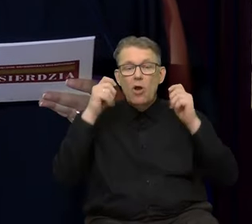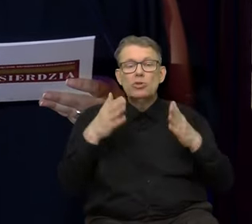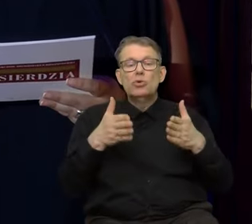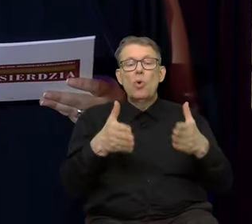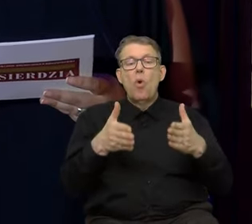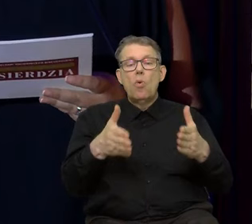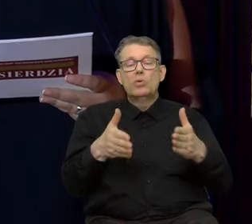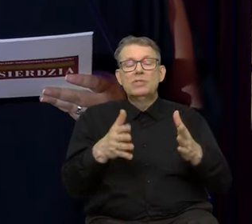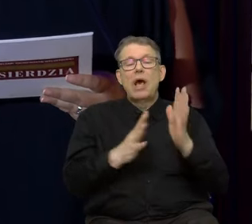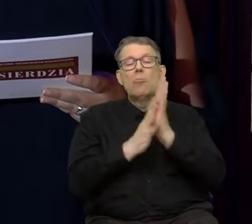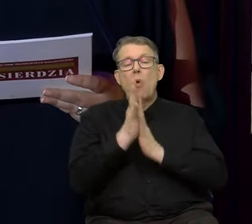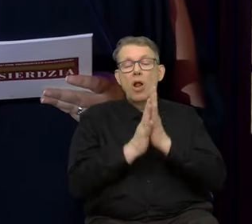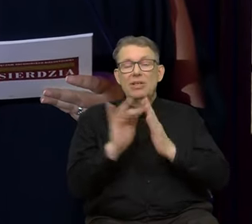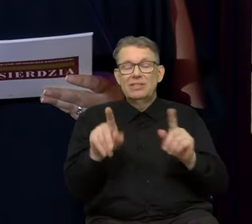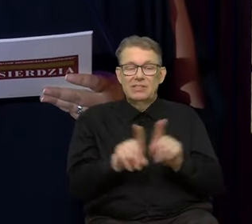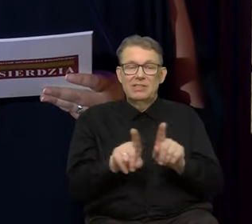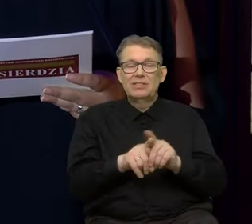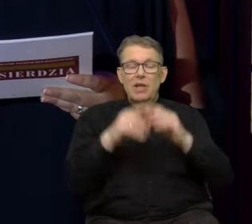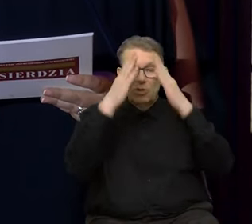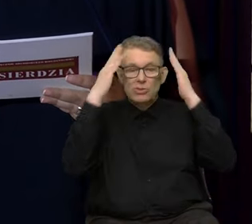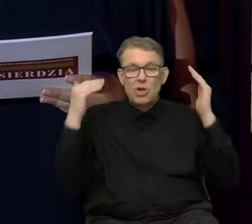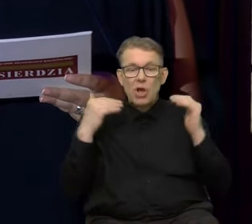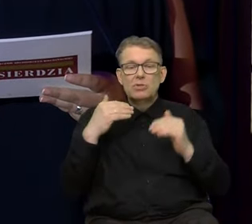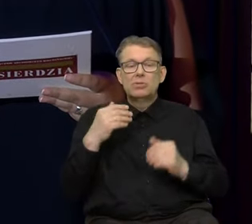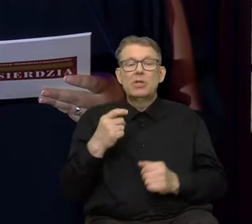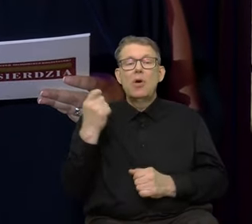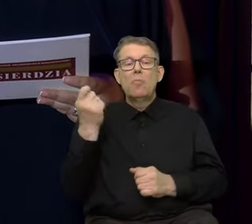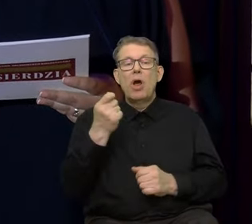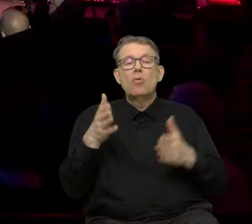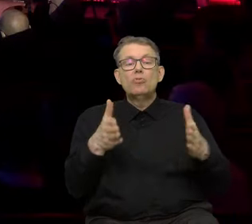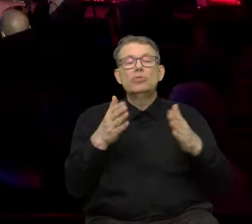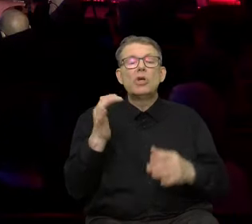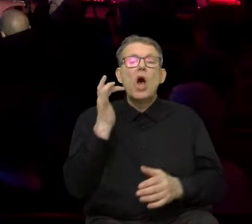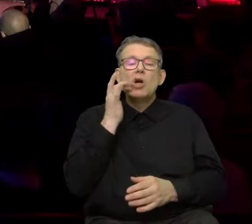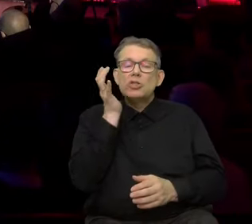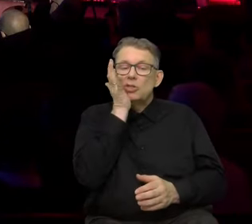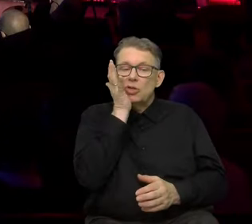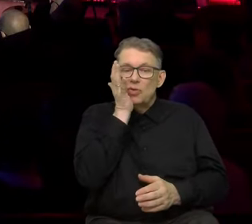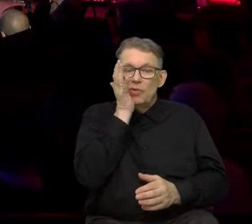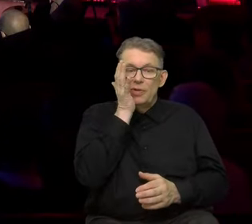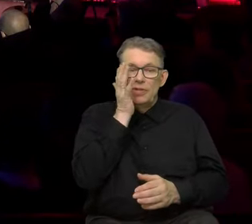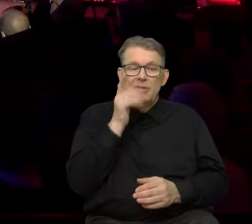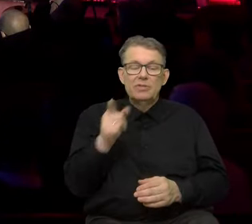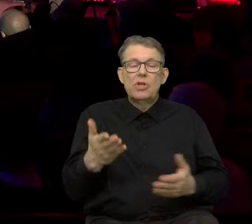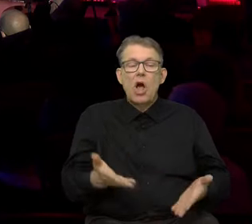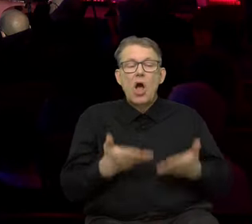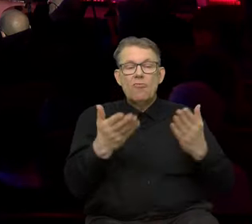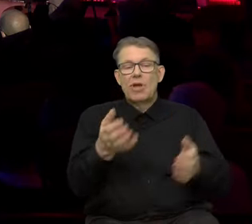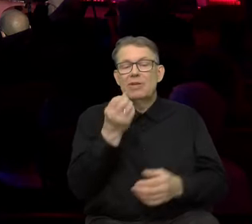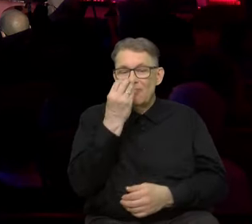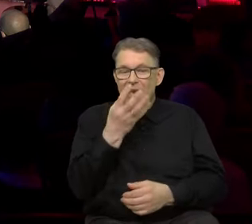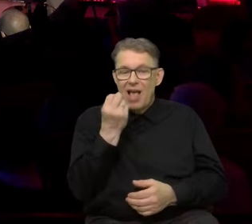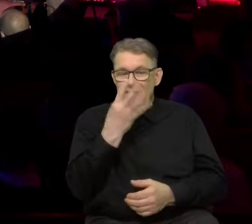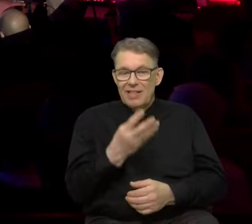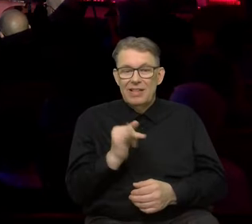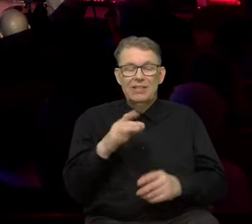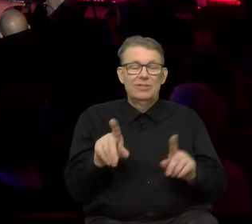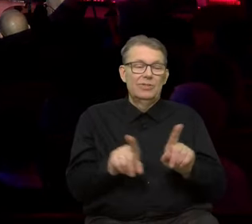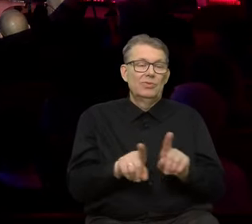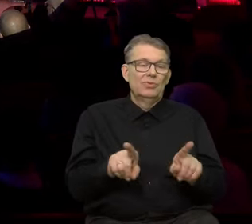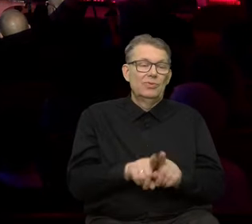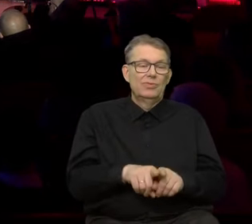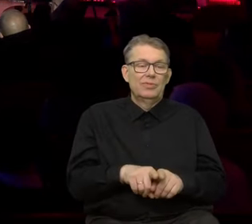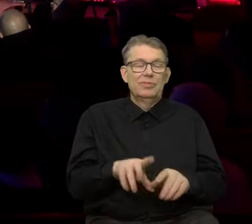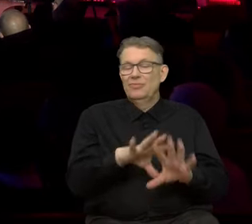Poleskiej, a także siostrom pasterzankom z ulicy Orzeszkowej za ofiarowane kwiaty oraz